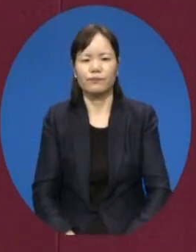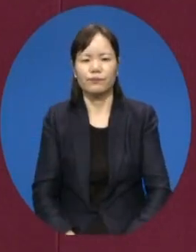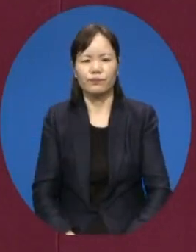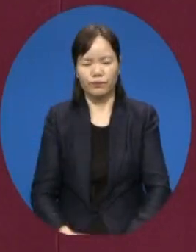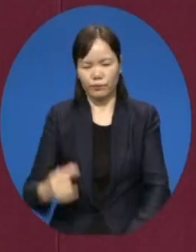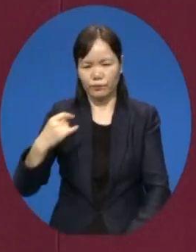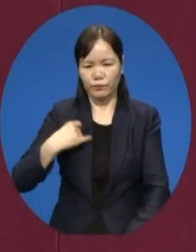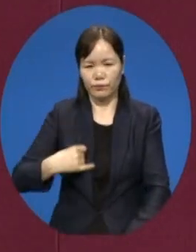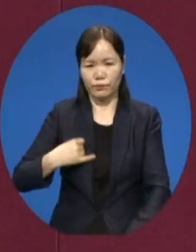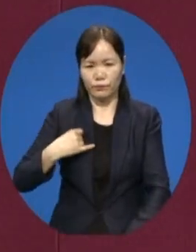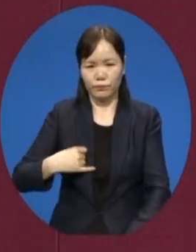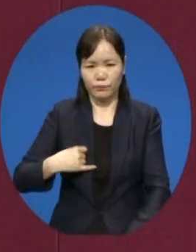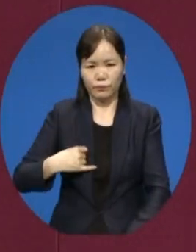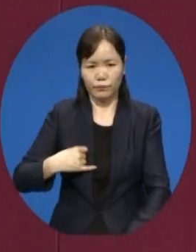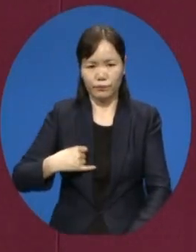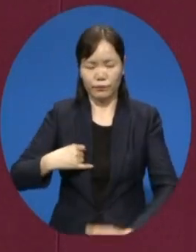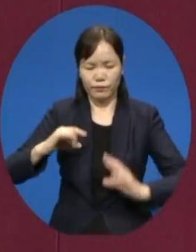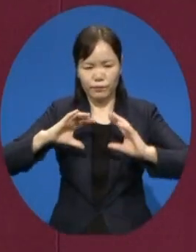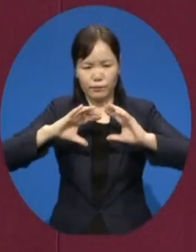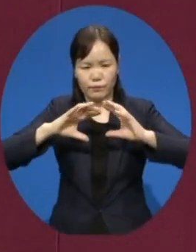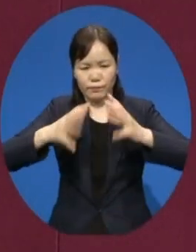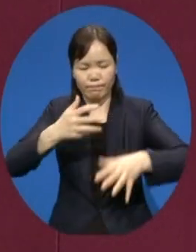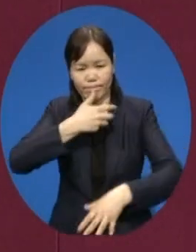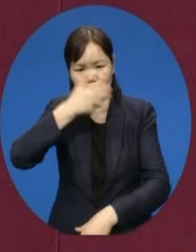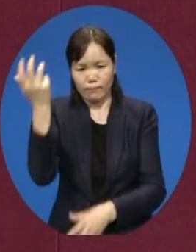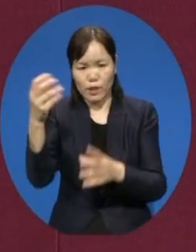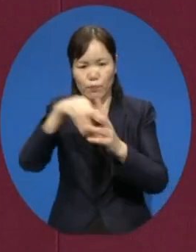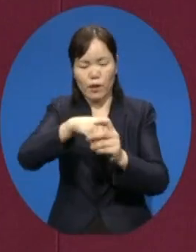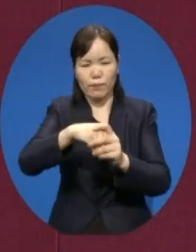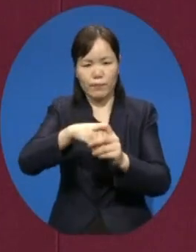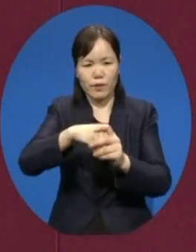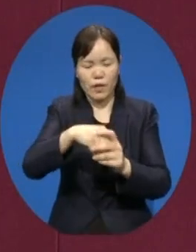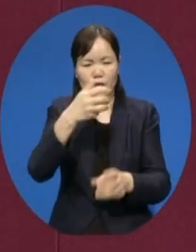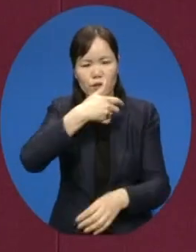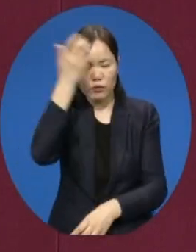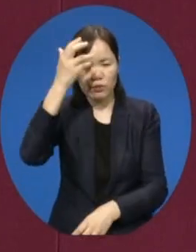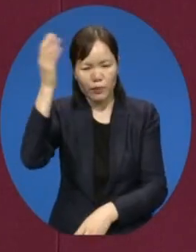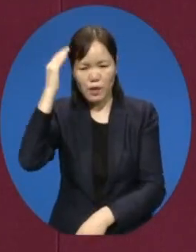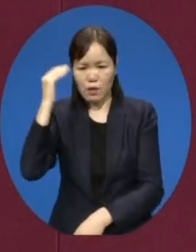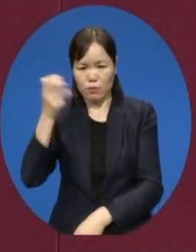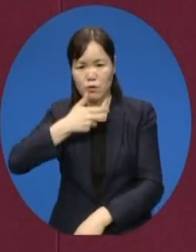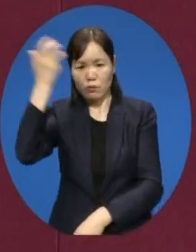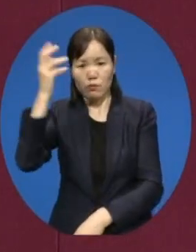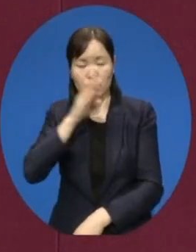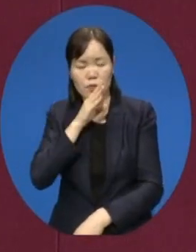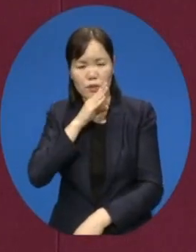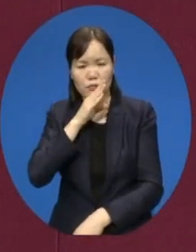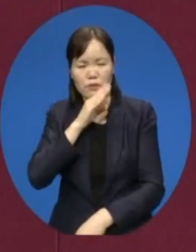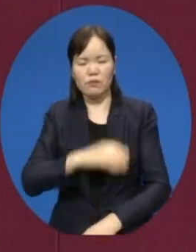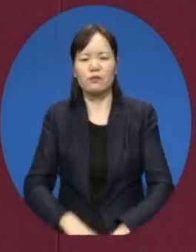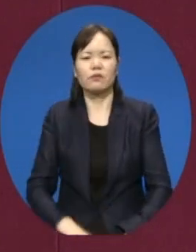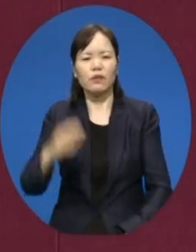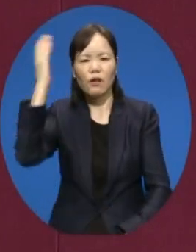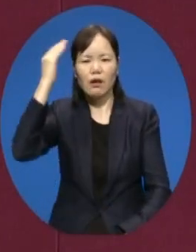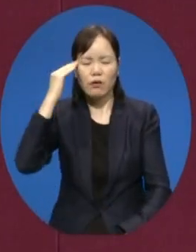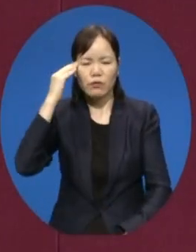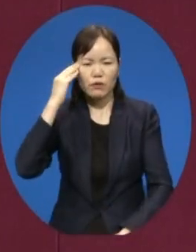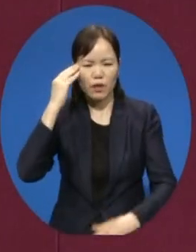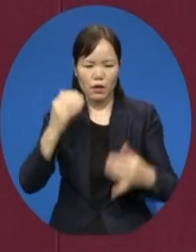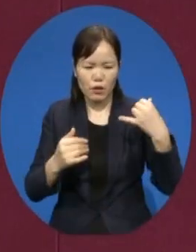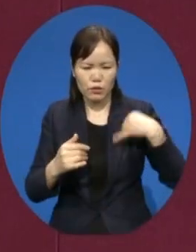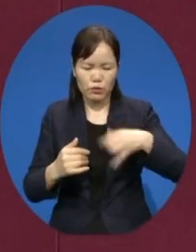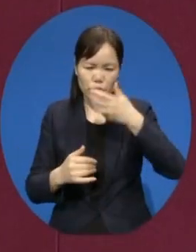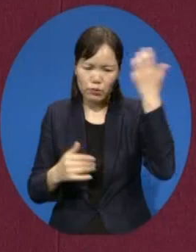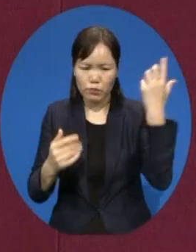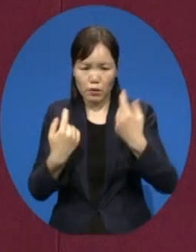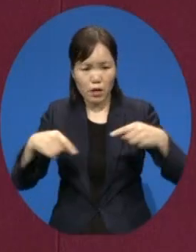아니 중국의 패권주의, 제국주의 야망이 담겨있는 중국몽이 어떻게 우리 모두의 꿈이 됩니까? 우리나라가 어떻게 중국몽과